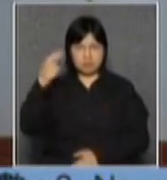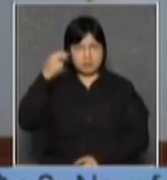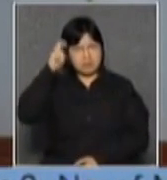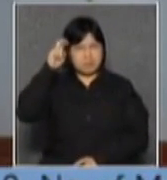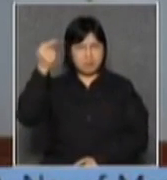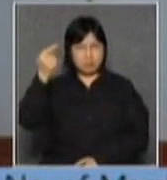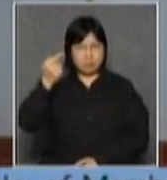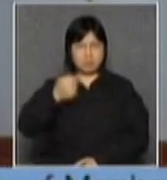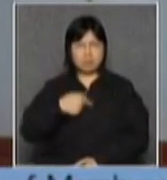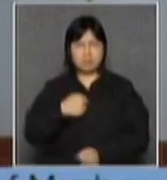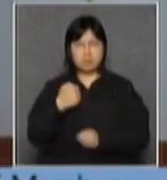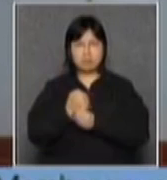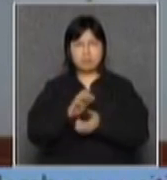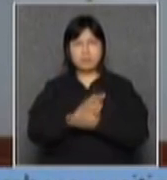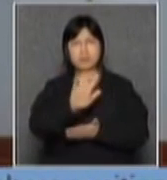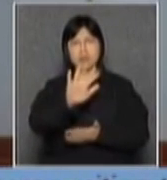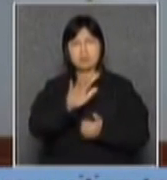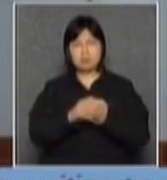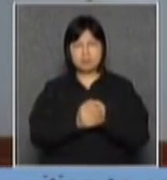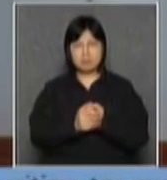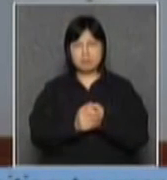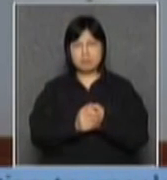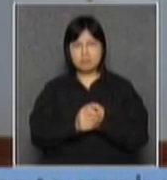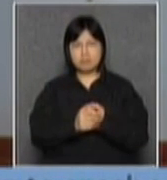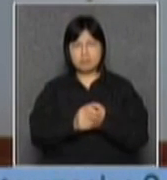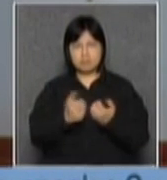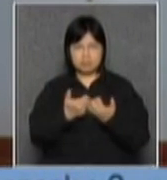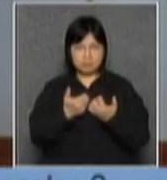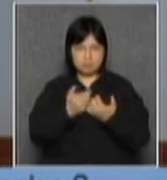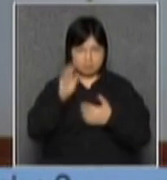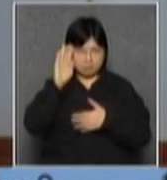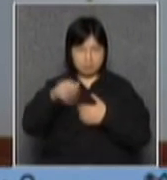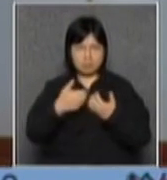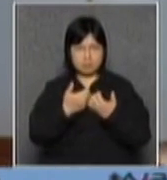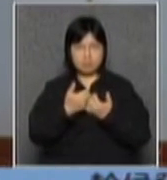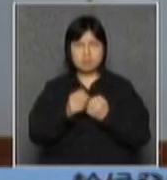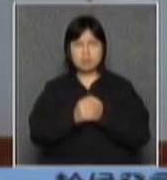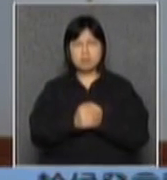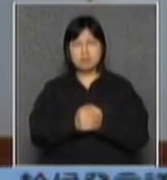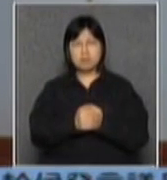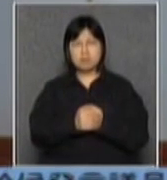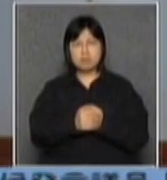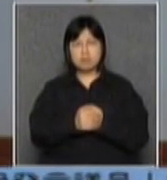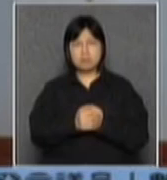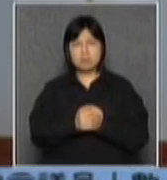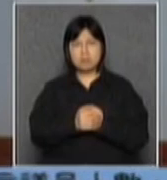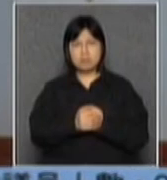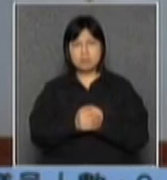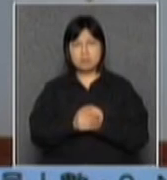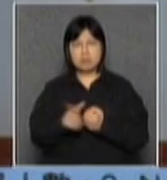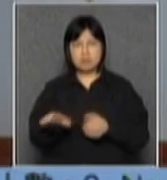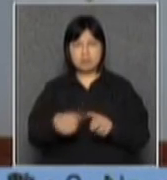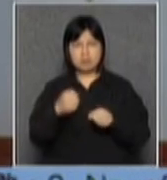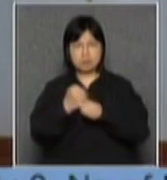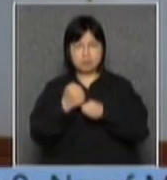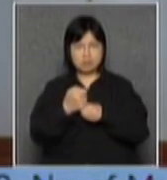嘅，佢做過一個五年嘅預測嘅，就係喺佢咧呢一個上任冇幾耐